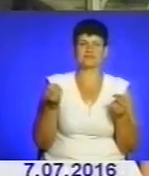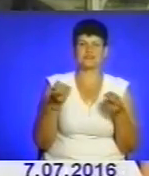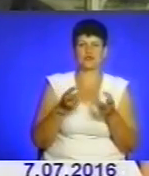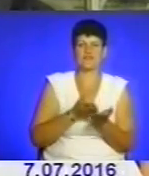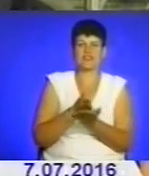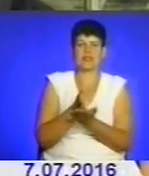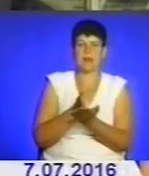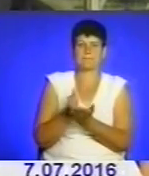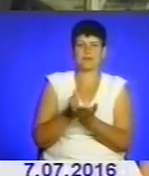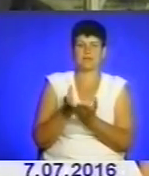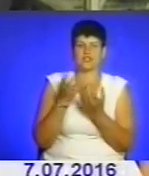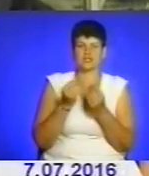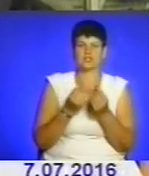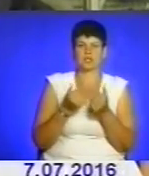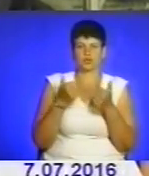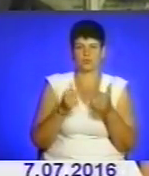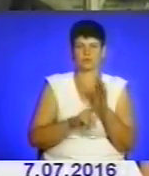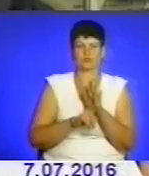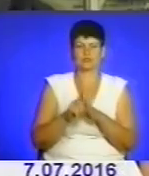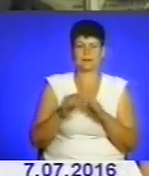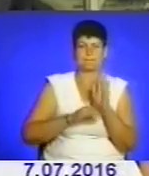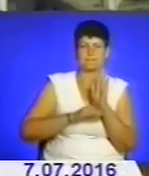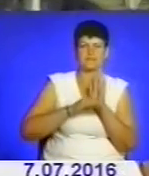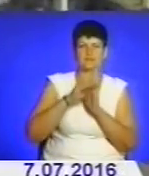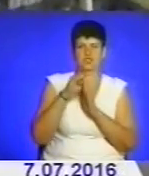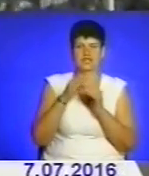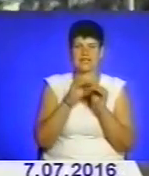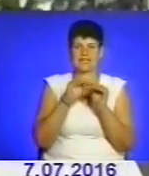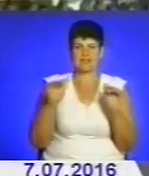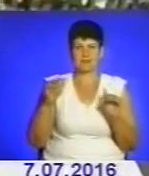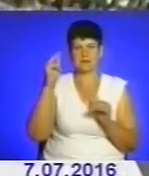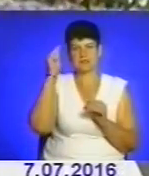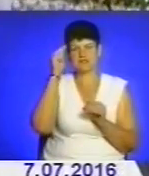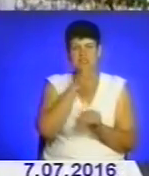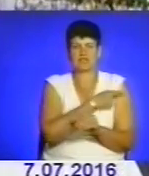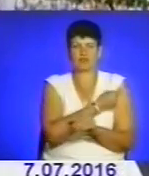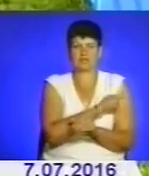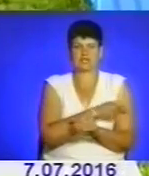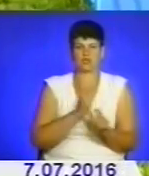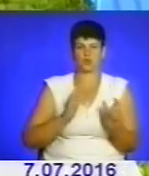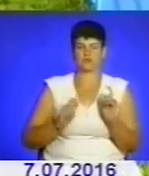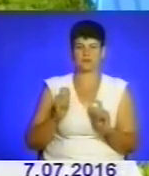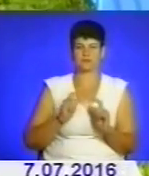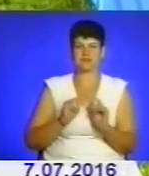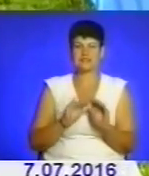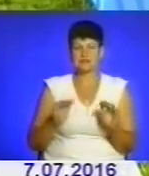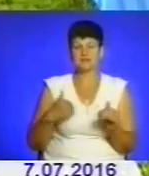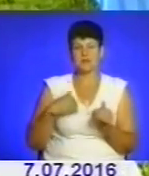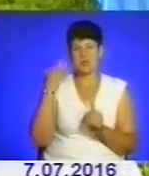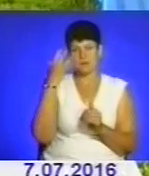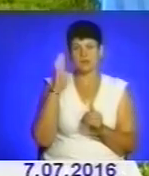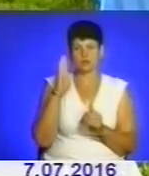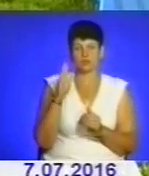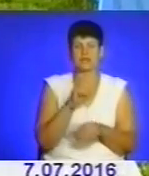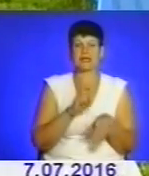напрямках, а ще добрий старт для підвищення кваліфікаційного рівня при навчанні в медичних університетах. З дитинства я мріяла стати лікарем, коли